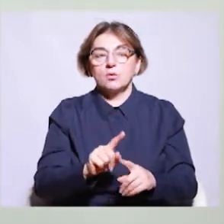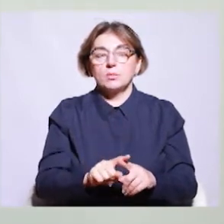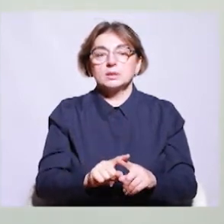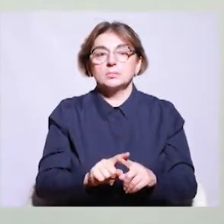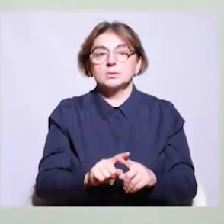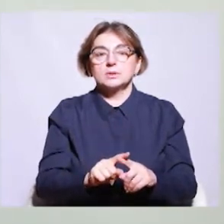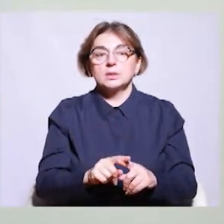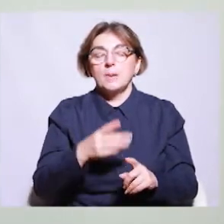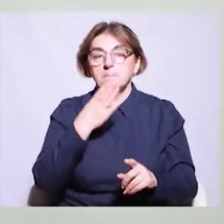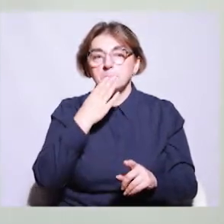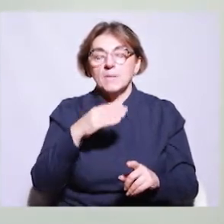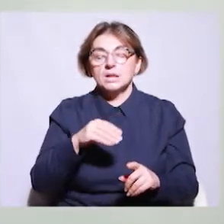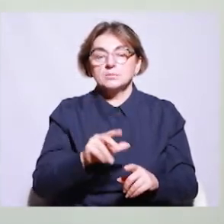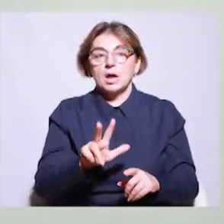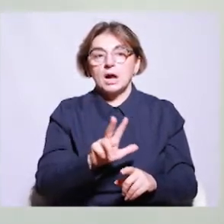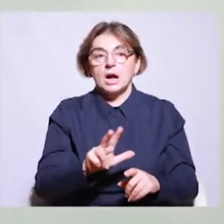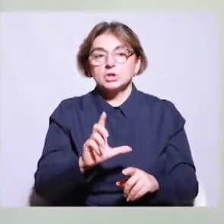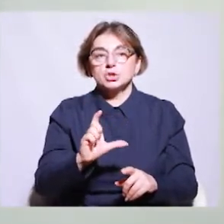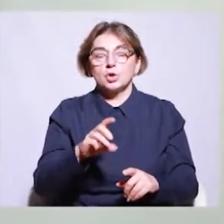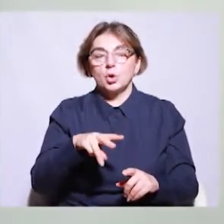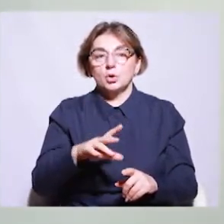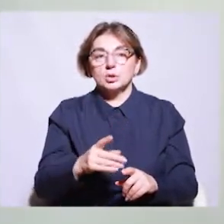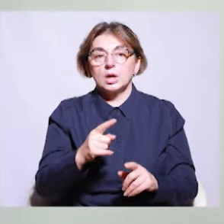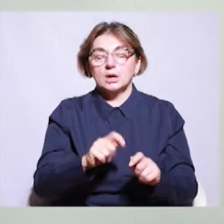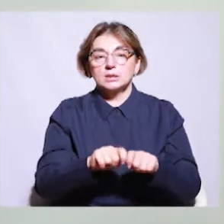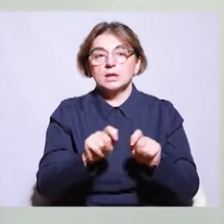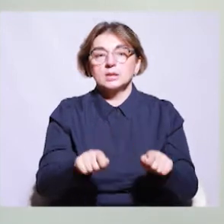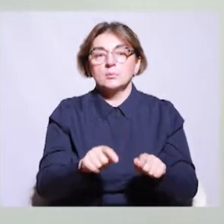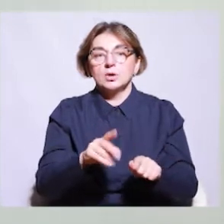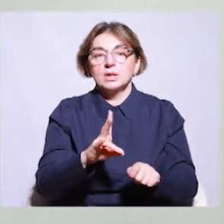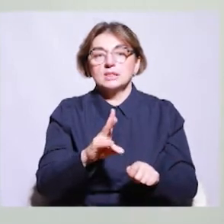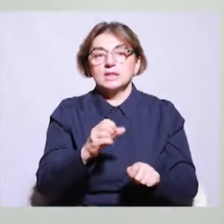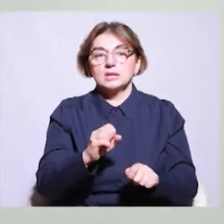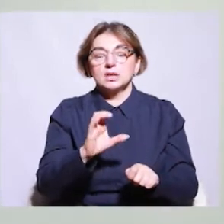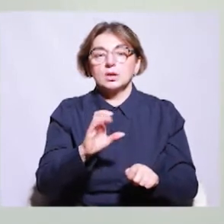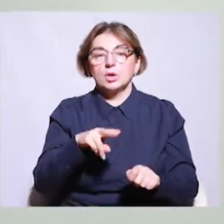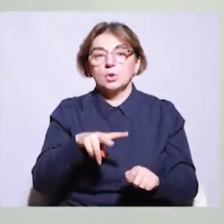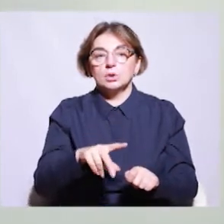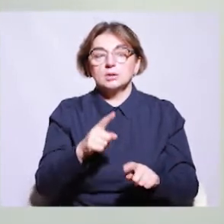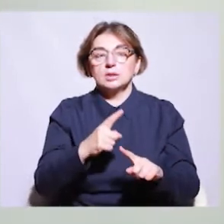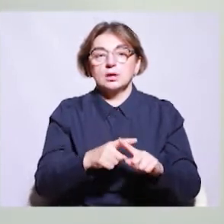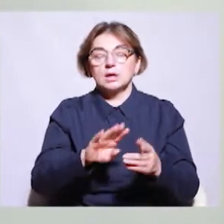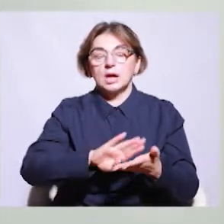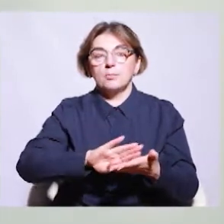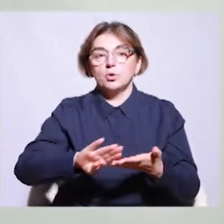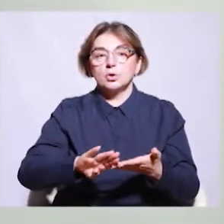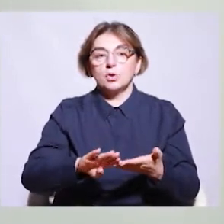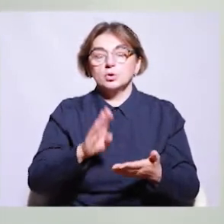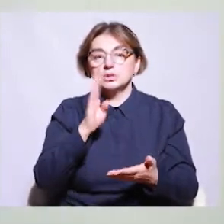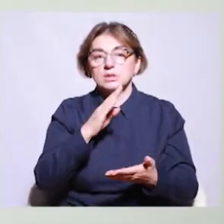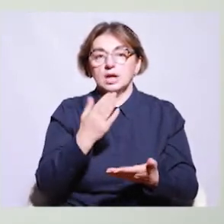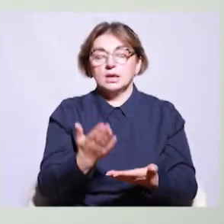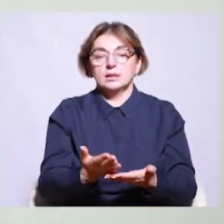უბრალოდ მარილმჟავა, ამ შემთხვევაში წარმოიქმნა ნატრიუმის ქლორიდი და გამოიყო